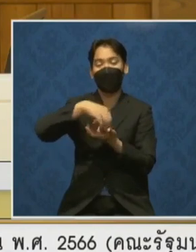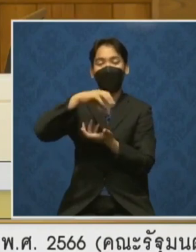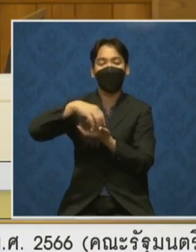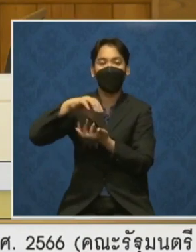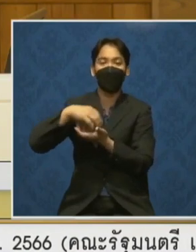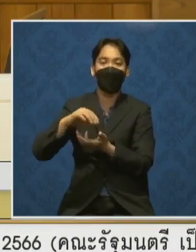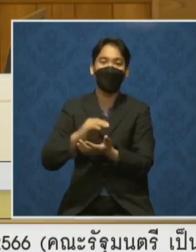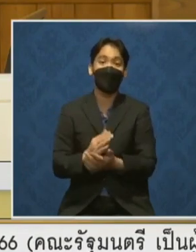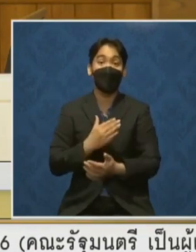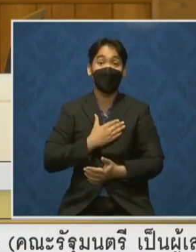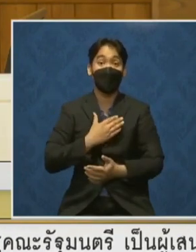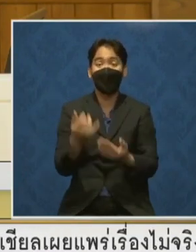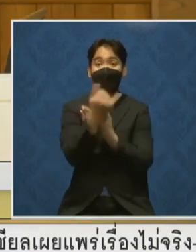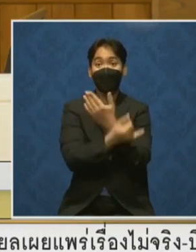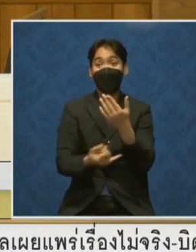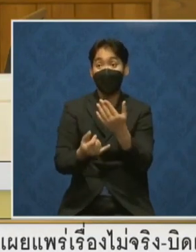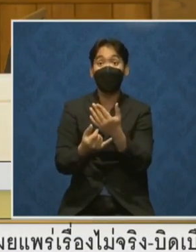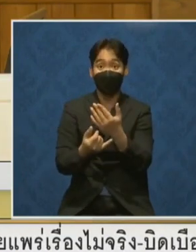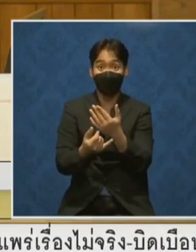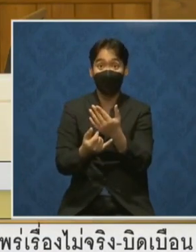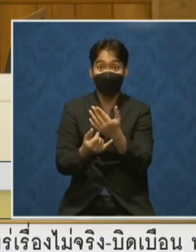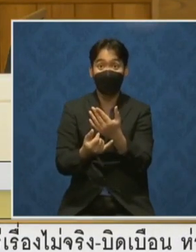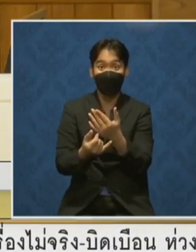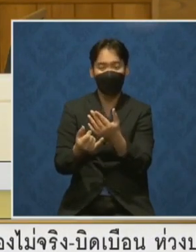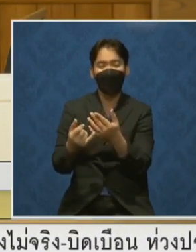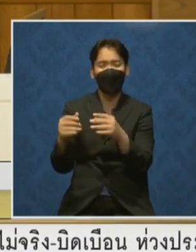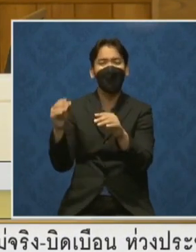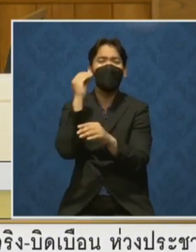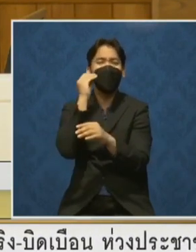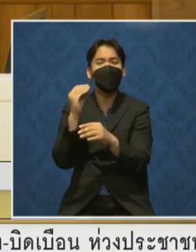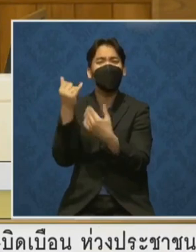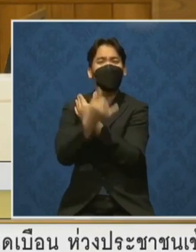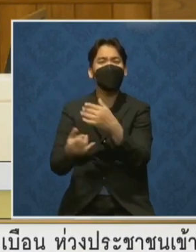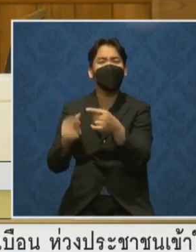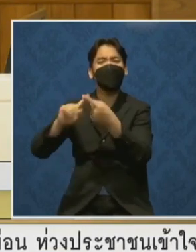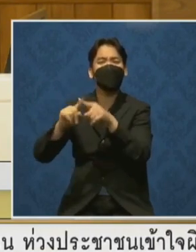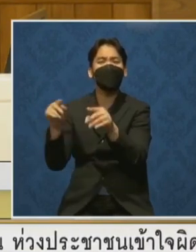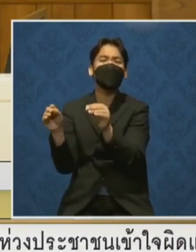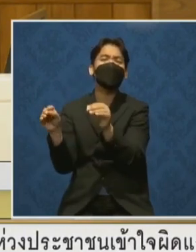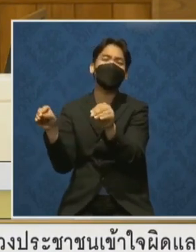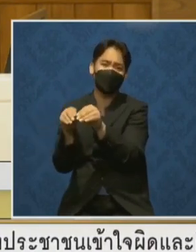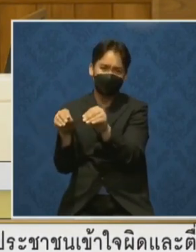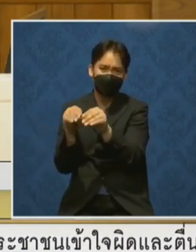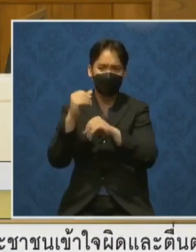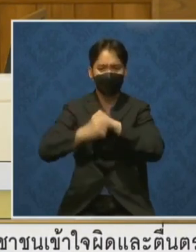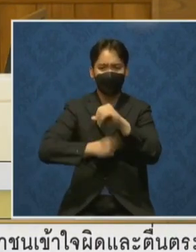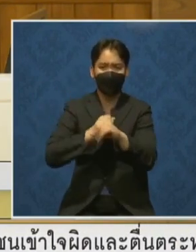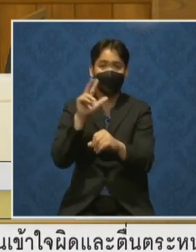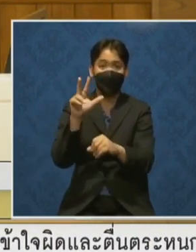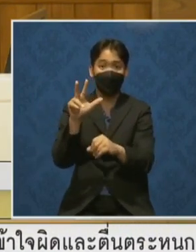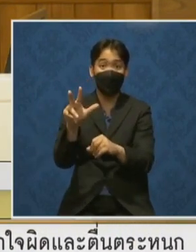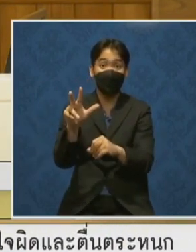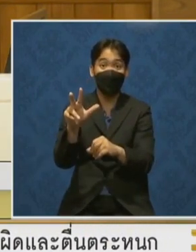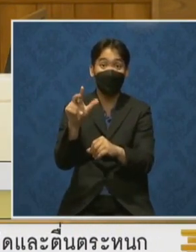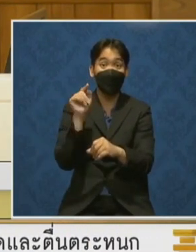และนำงบประมาณจำนวนดังกล่าวไปใช้ในโครงการอื่นๆที่ไม่ได้ถูกบรรจุในเล่มงบประมาณนอกจากนี้ขอ